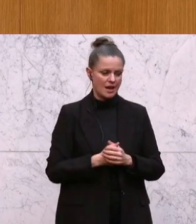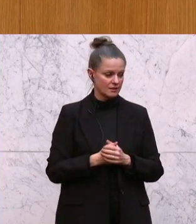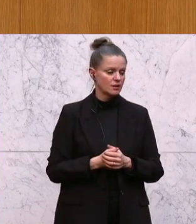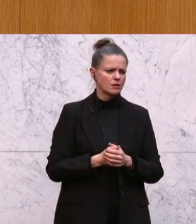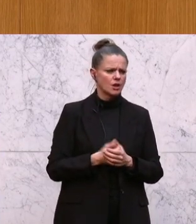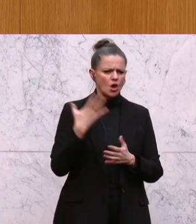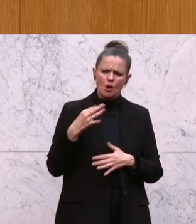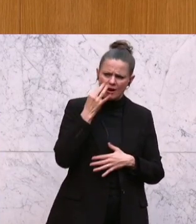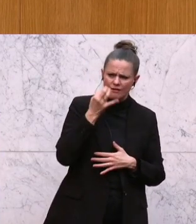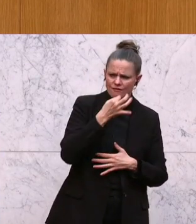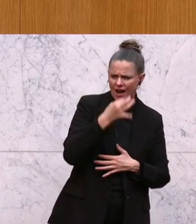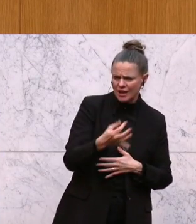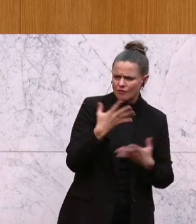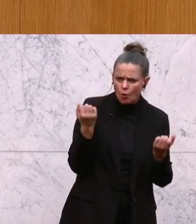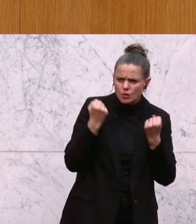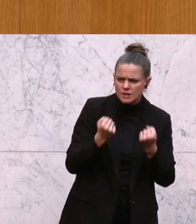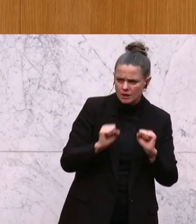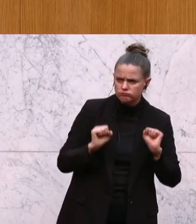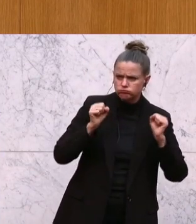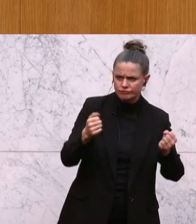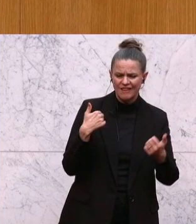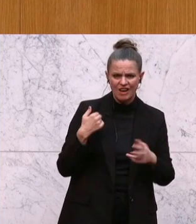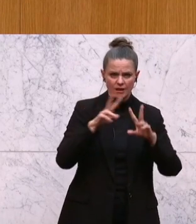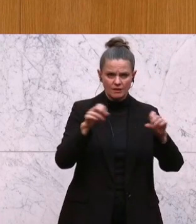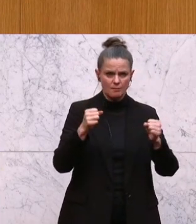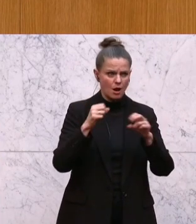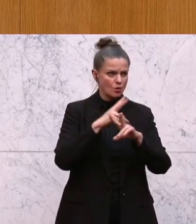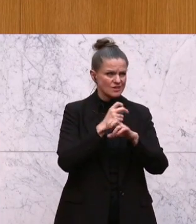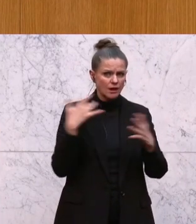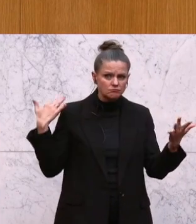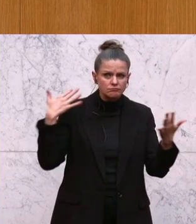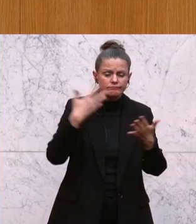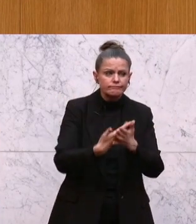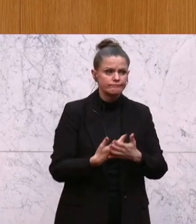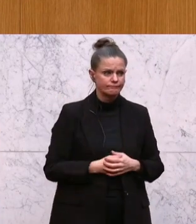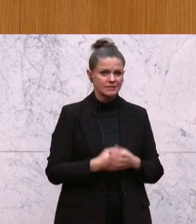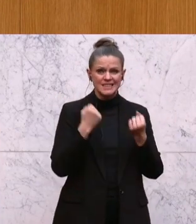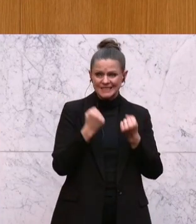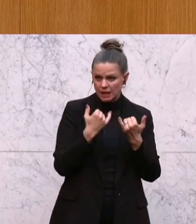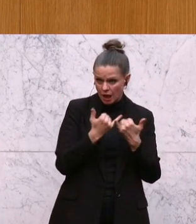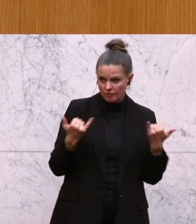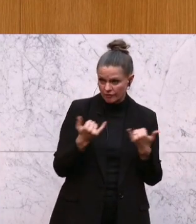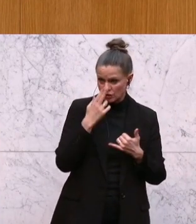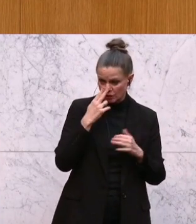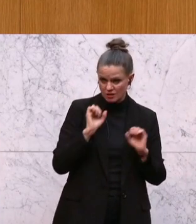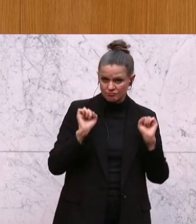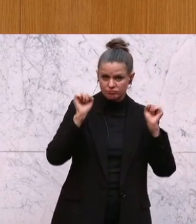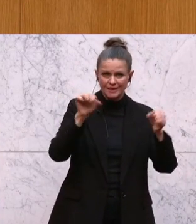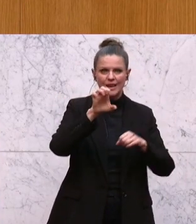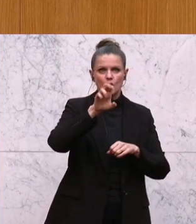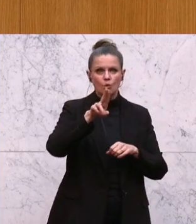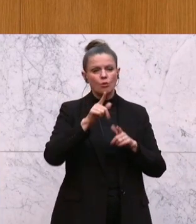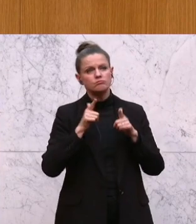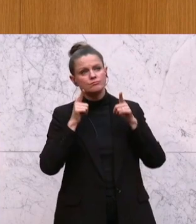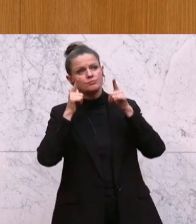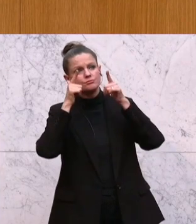wo haben Sie sich denn wirklich für Sicherheit eingesetzt in Österreich in den vergangenen Jahren? Ihr Einsatz für Sicherheit schaut so aus, dass Sie in die EU gefahren sind und